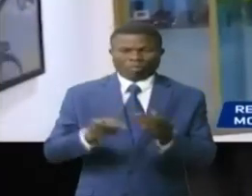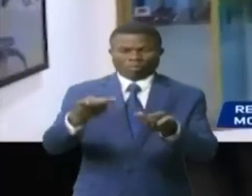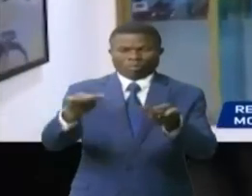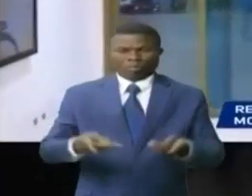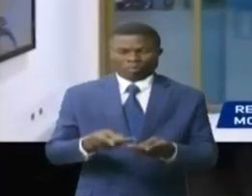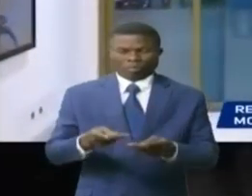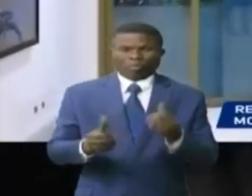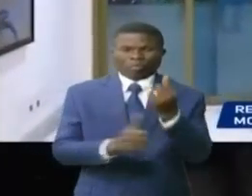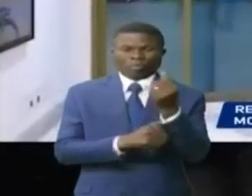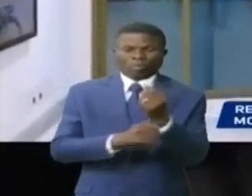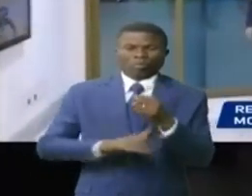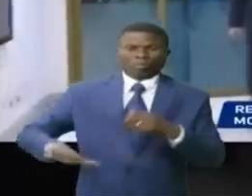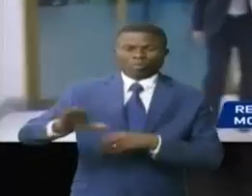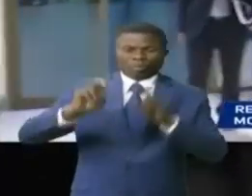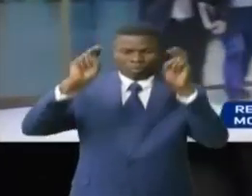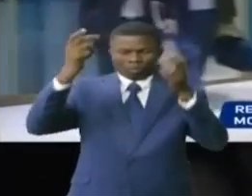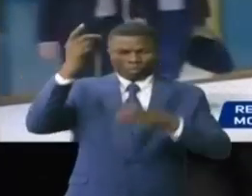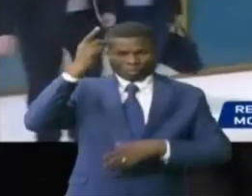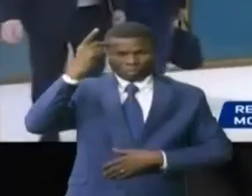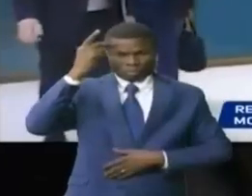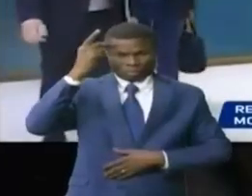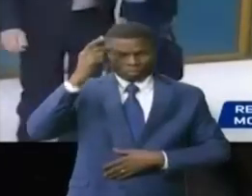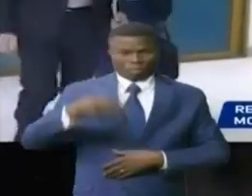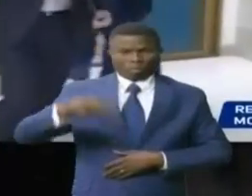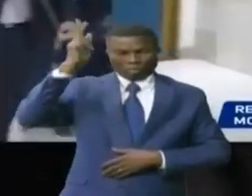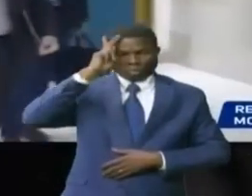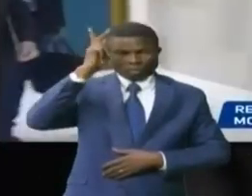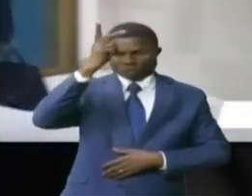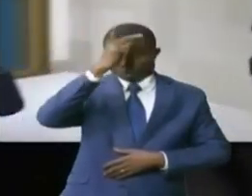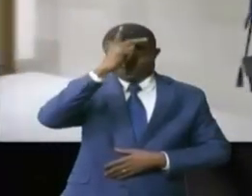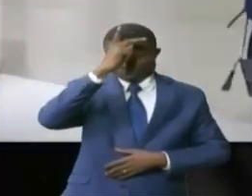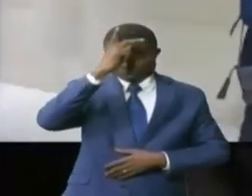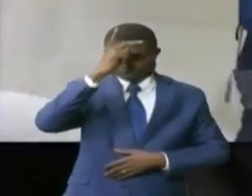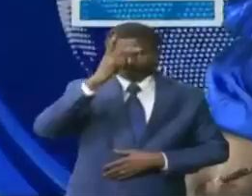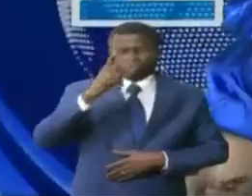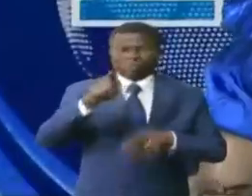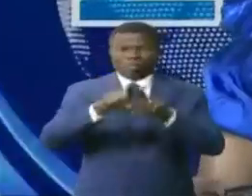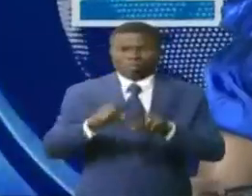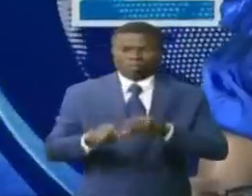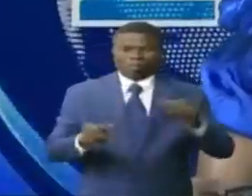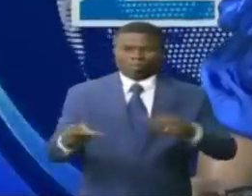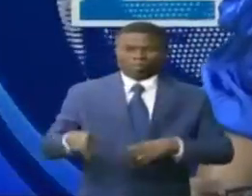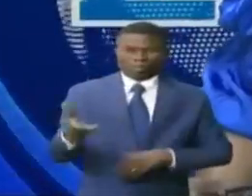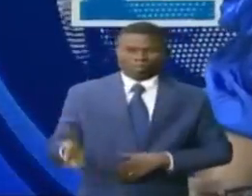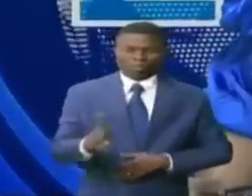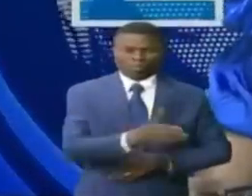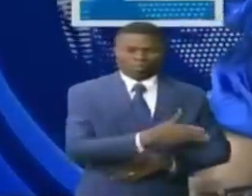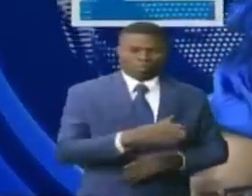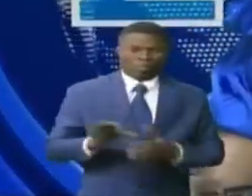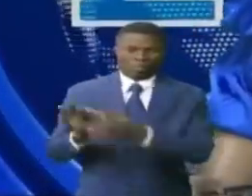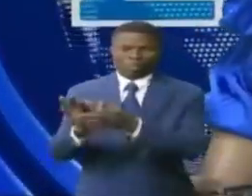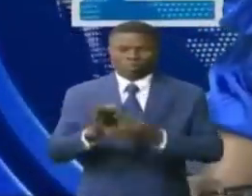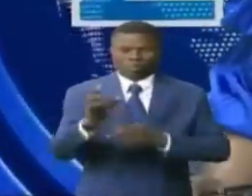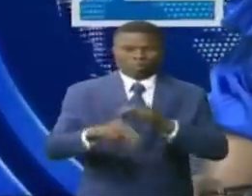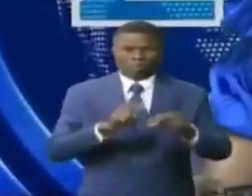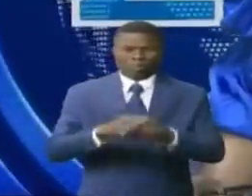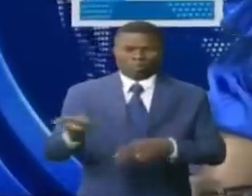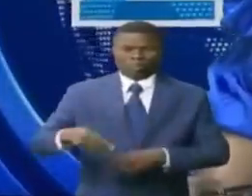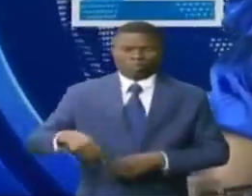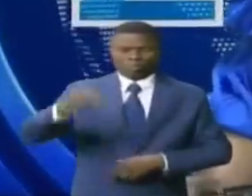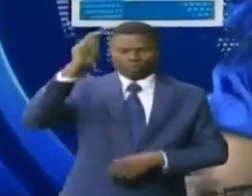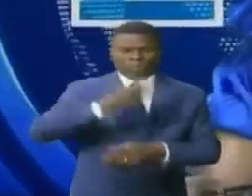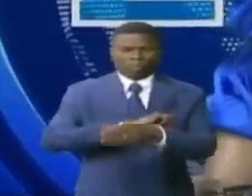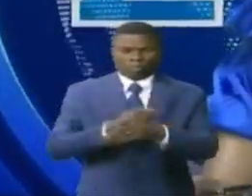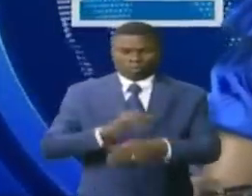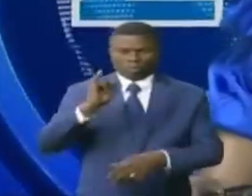zones périurbaines de Kinshasa, Okatanga et Lualaba. Et les coordonnateurs provinciaux du Nord Kivu,